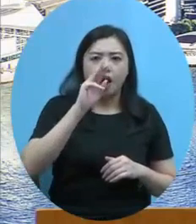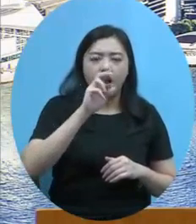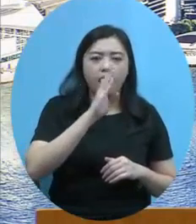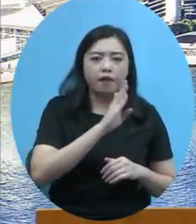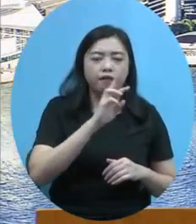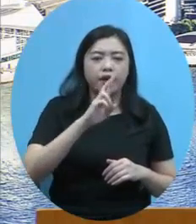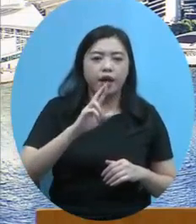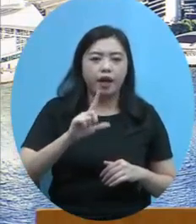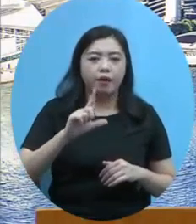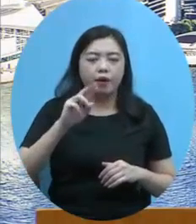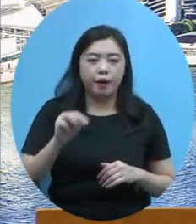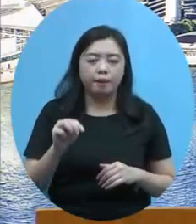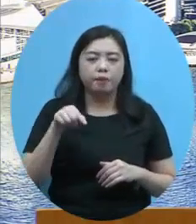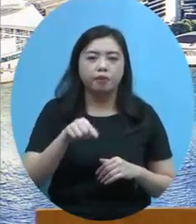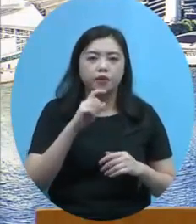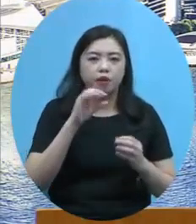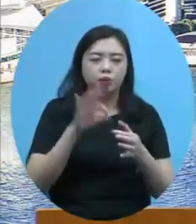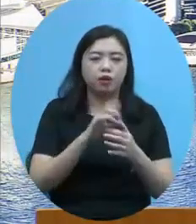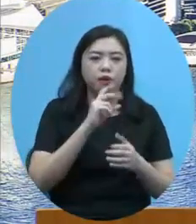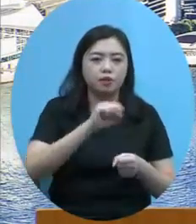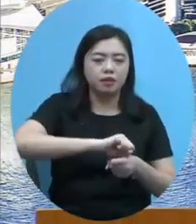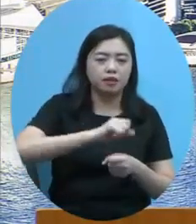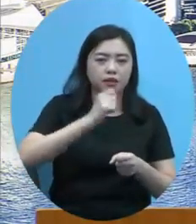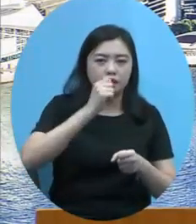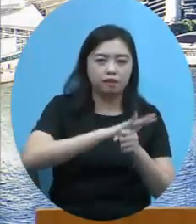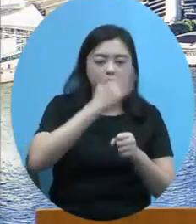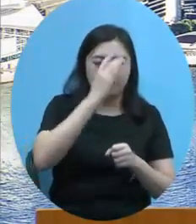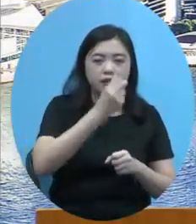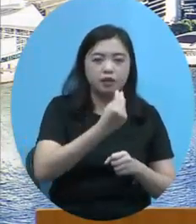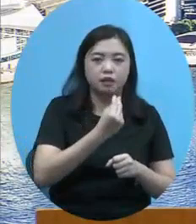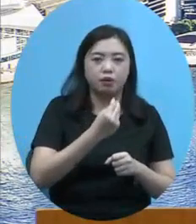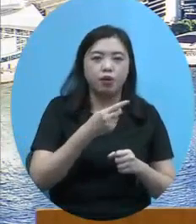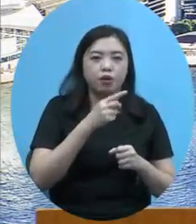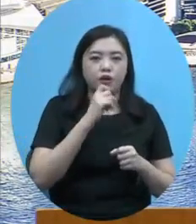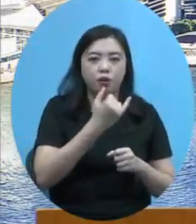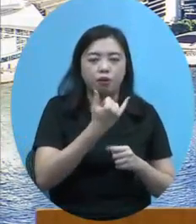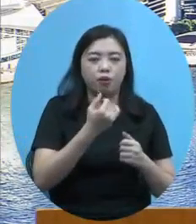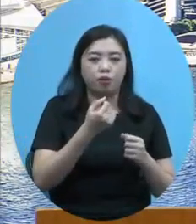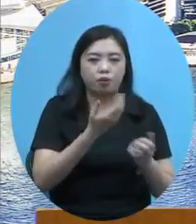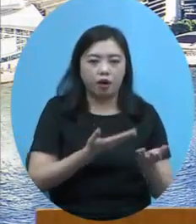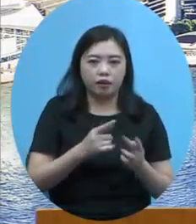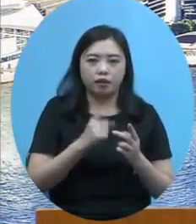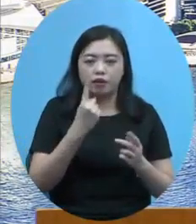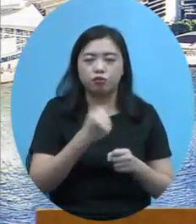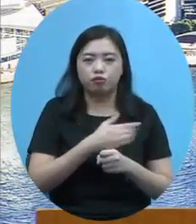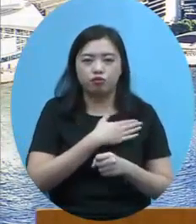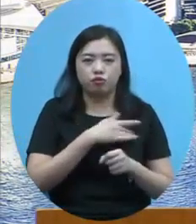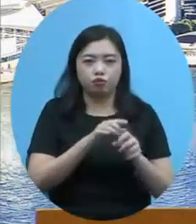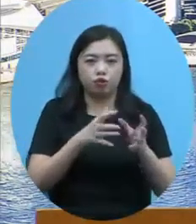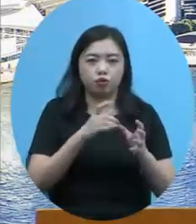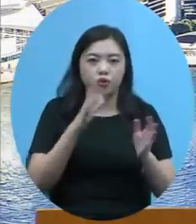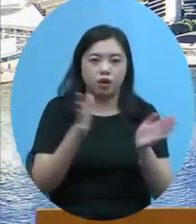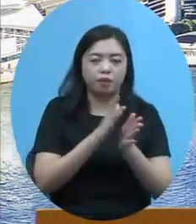新增咗有7宗嘅個案，涉及6名嘅顧客同埋1名嘅員工。咁累計呢個群組到目前為止咧，總共係